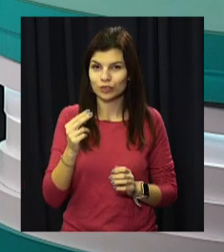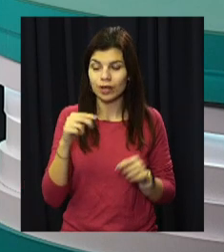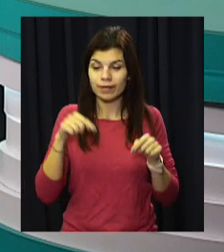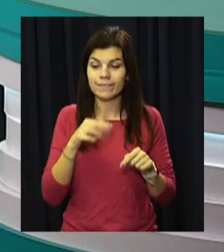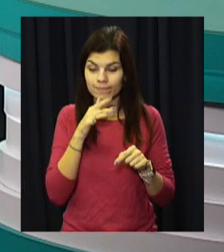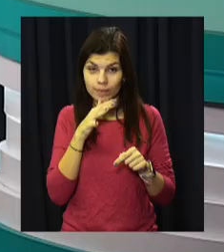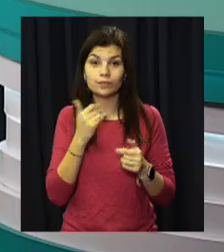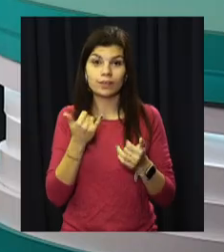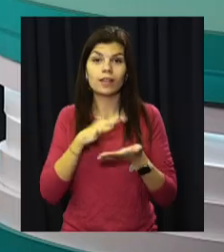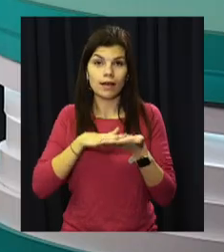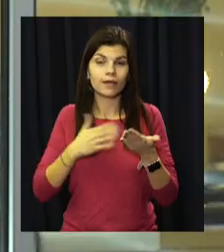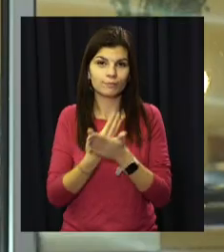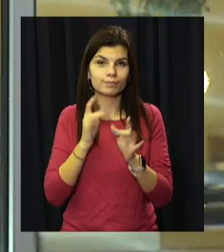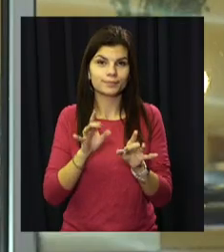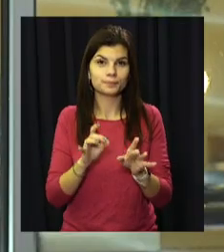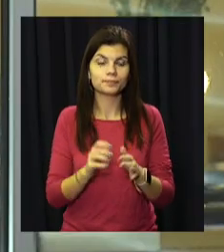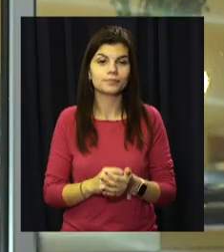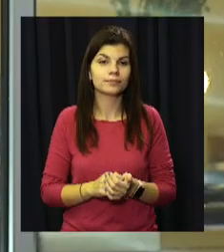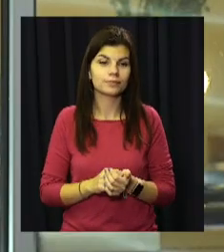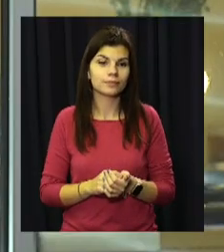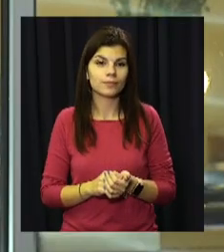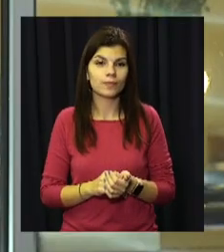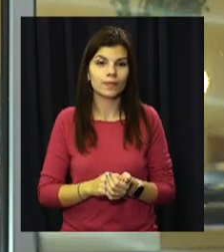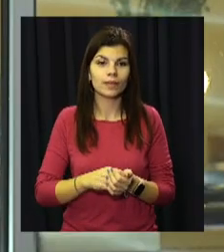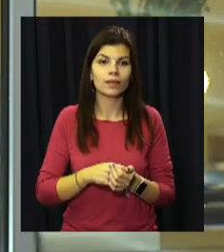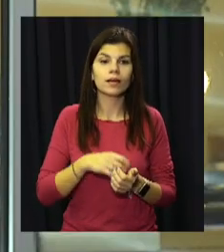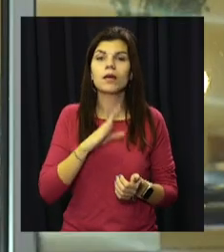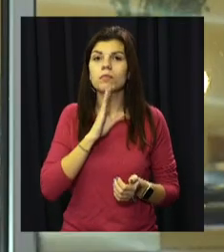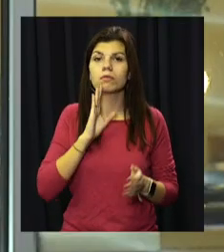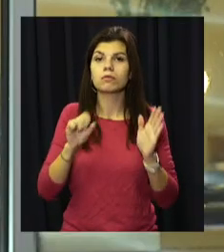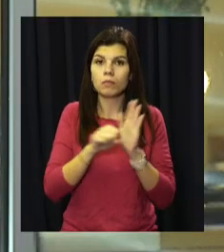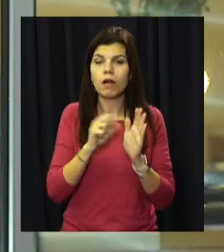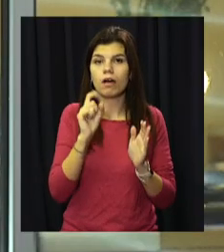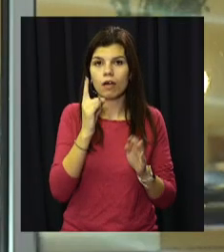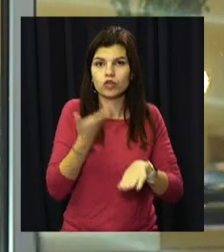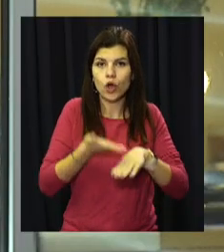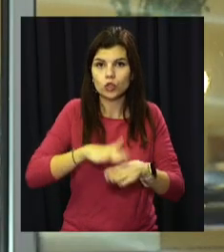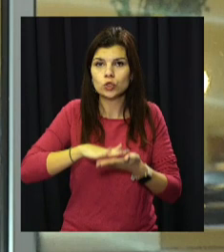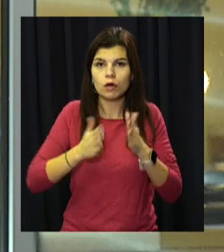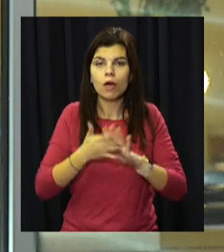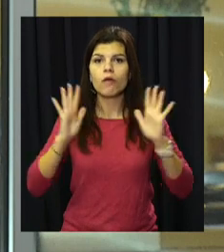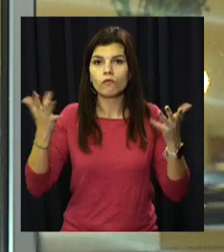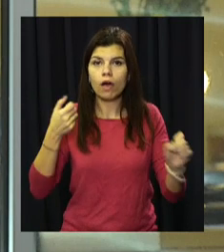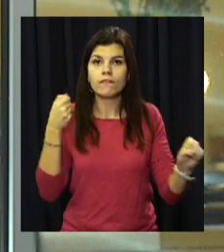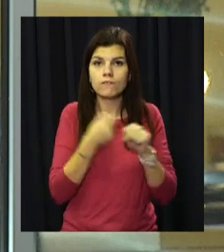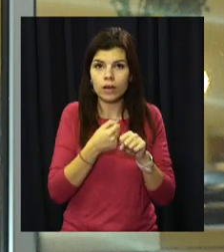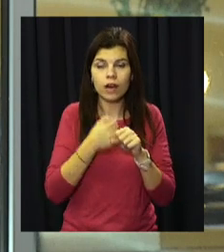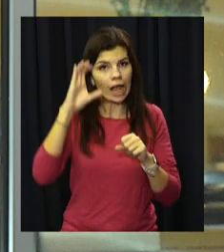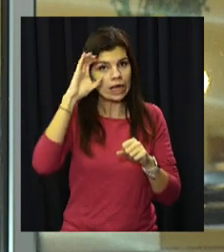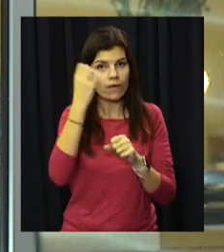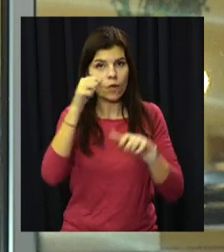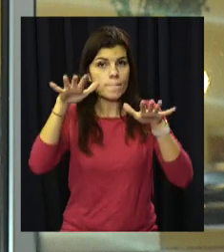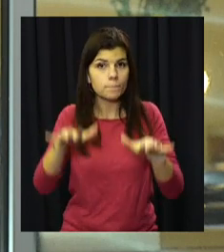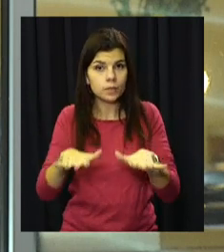цю годину – далі у випуску. Мати загинула, дитина в тяжкому стані. Смертельне ДТП сталося у Кривому